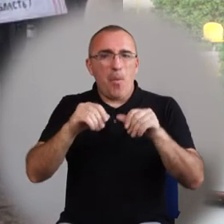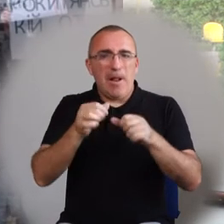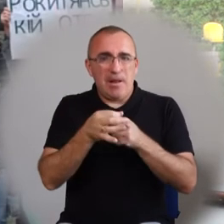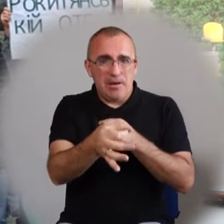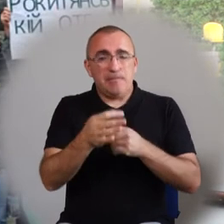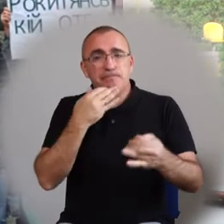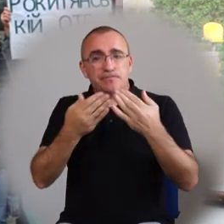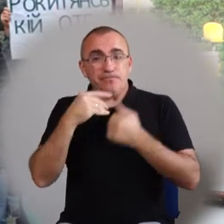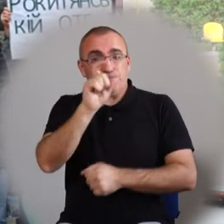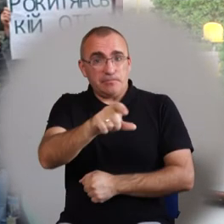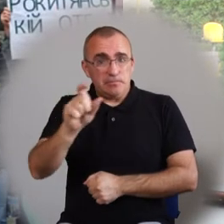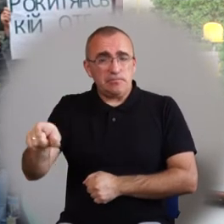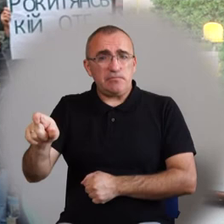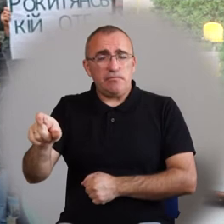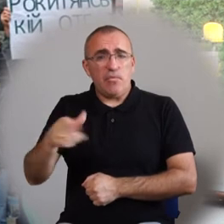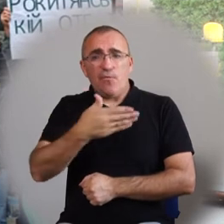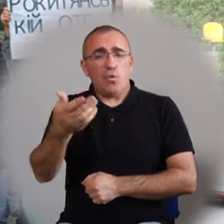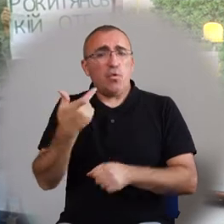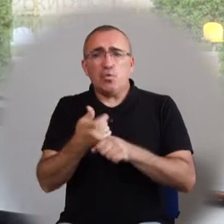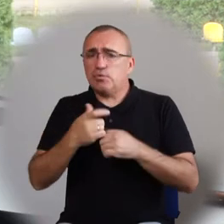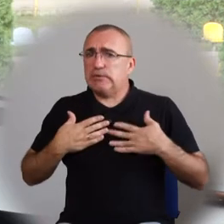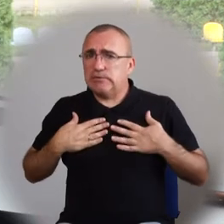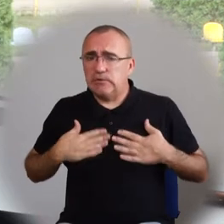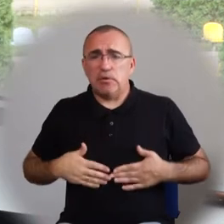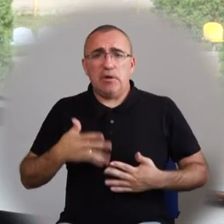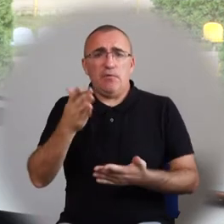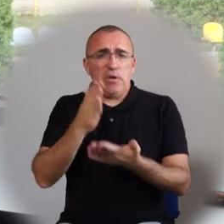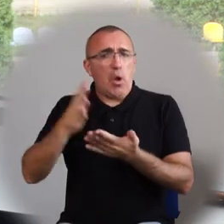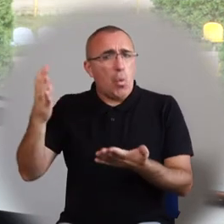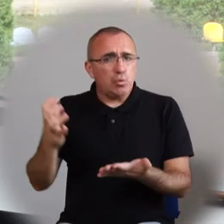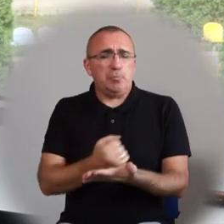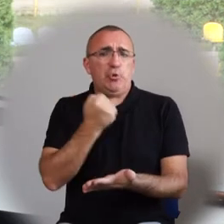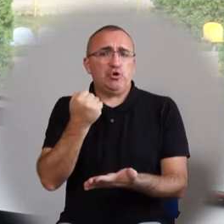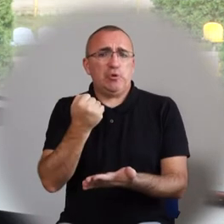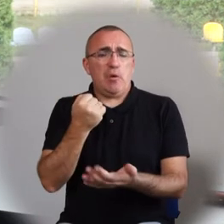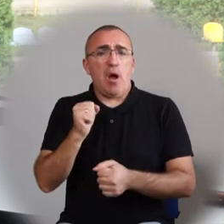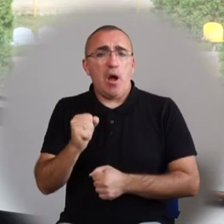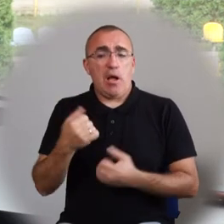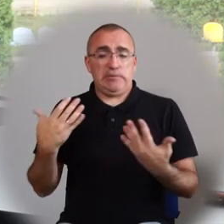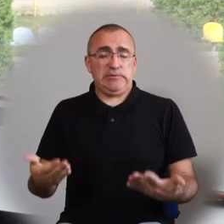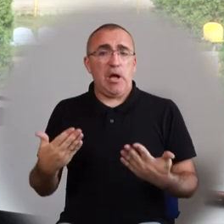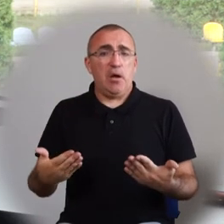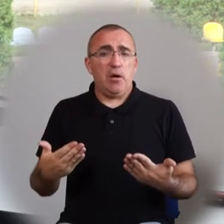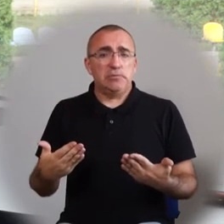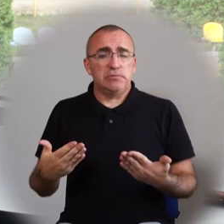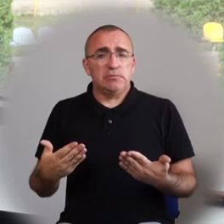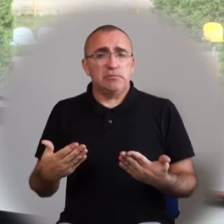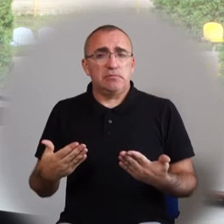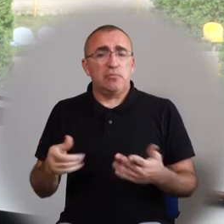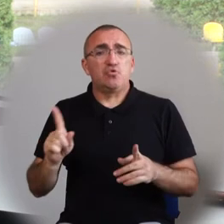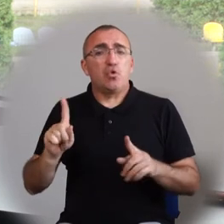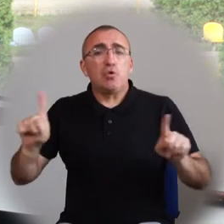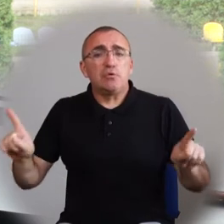От був Попельнастому, спілкувався з мешканцями. Вони дуже задоволені, що вони є успішними. А